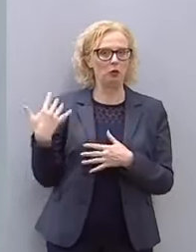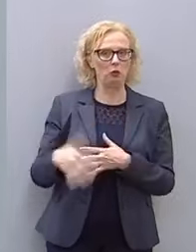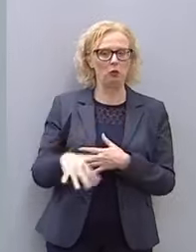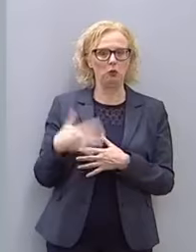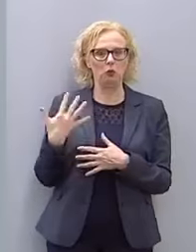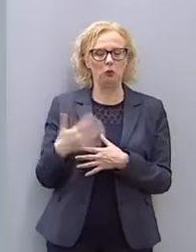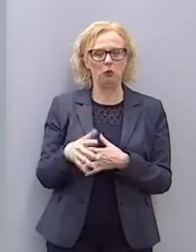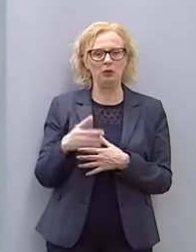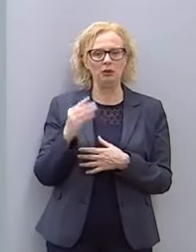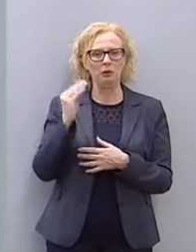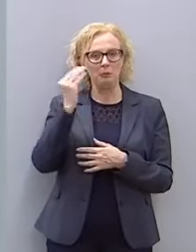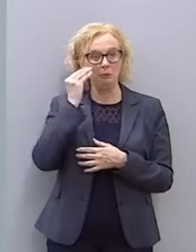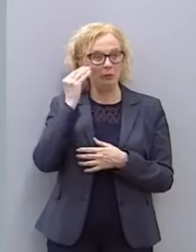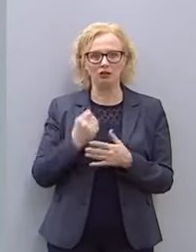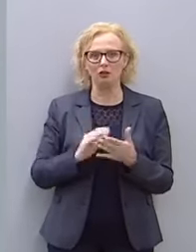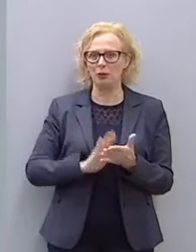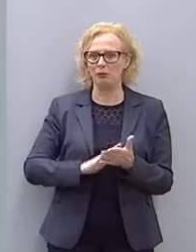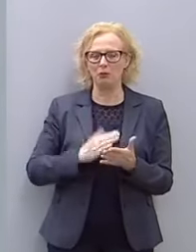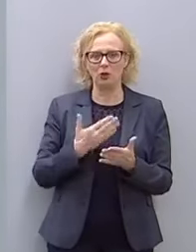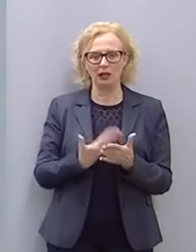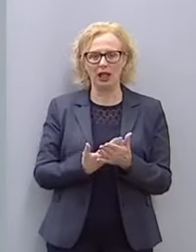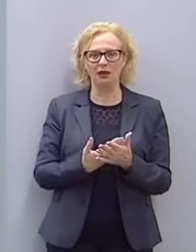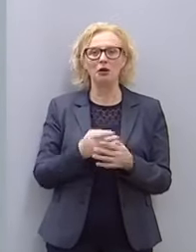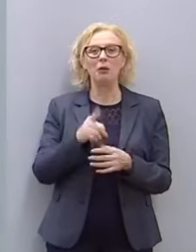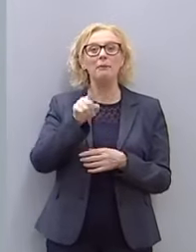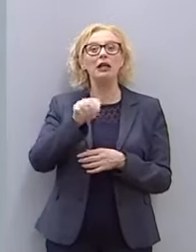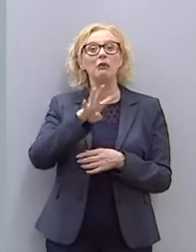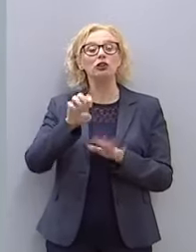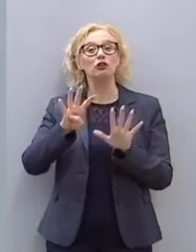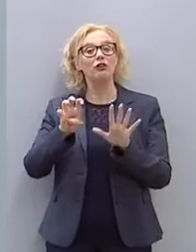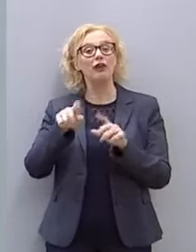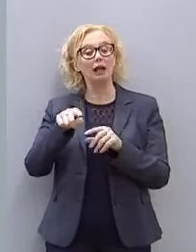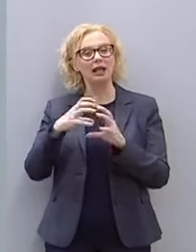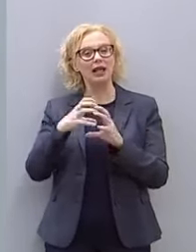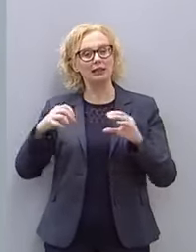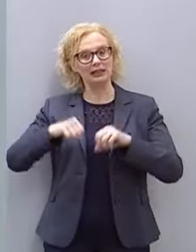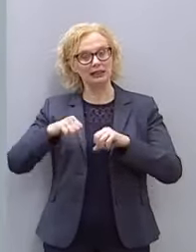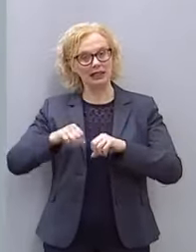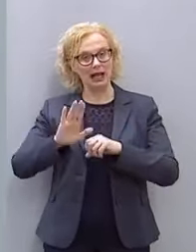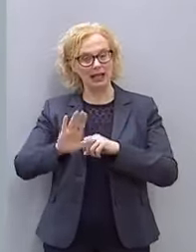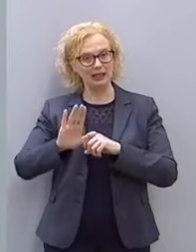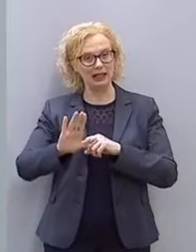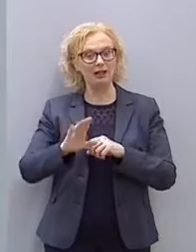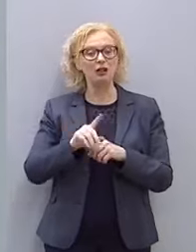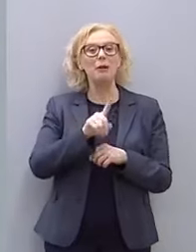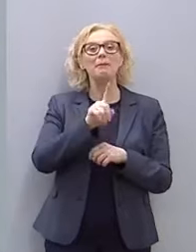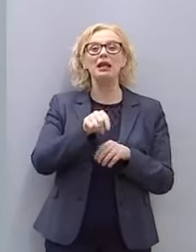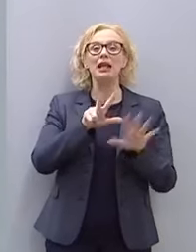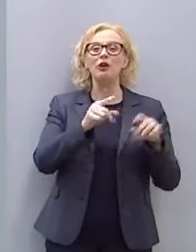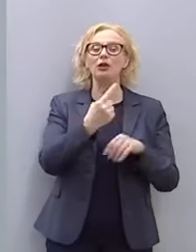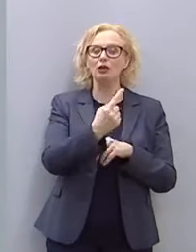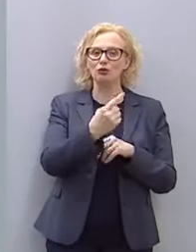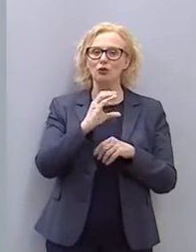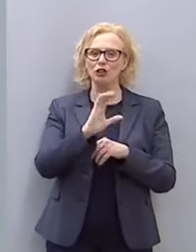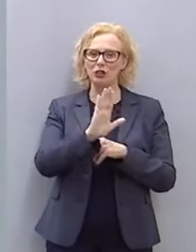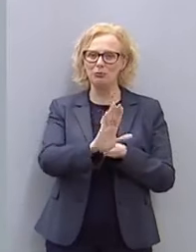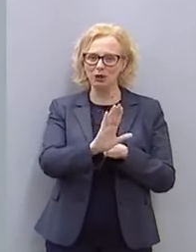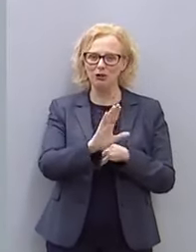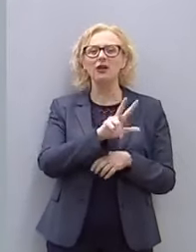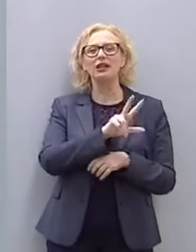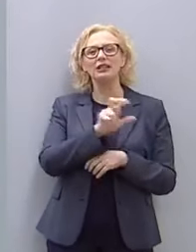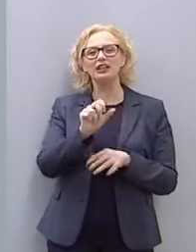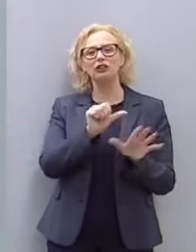una cosa importante di questi 1490 l'azienda sanitaria 1081 il cibjo